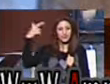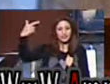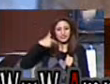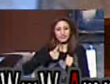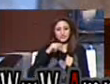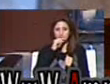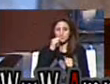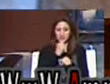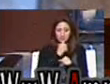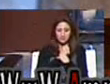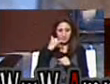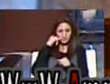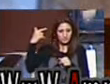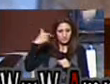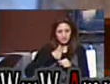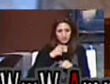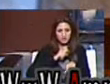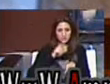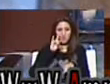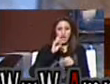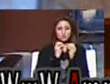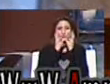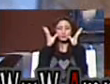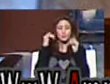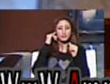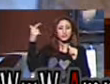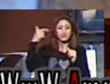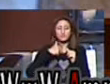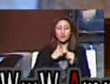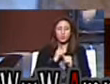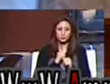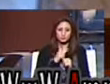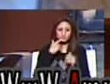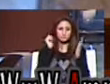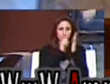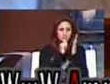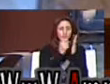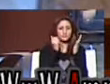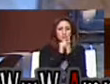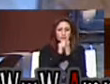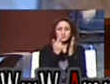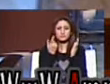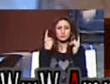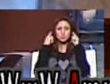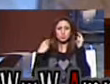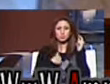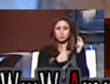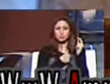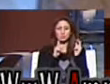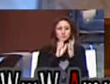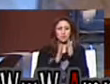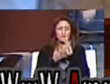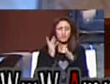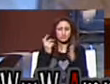العامله جايه الساعه حوالي الساعه 10 الصبح، فبتقول احنا بقالنا فتره بنخبط على الباب، هي في باب على